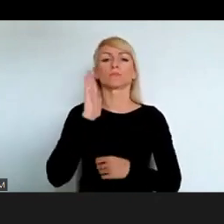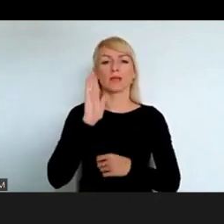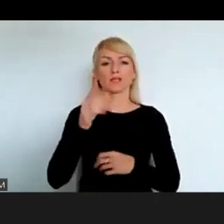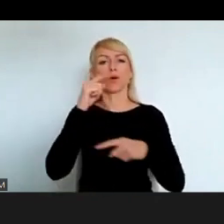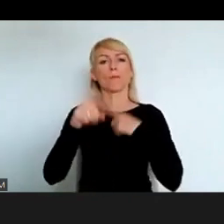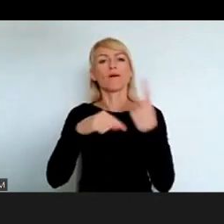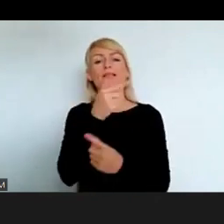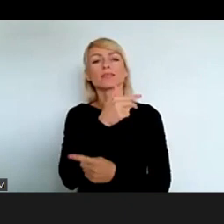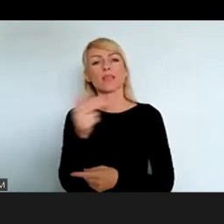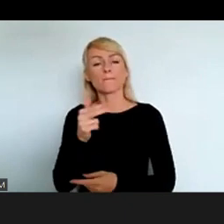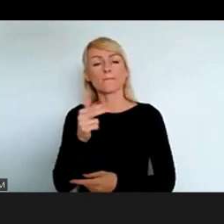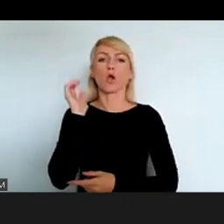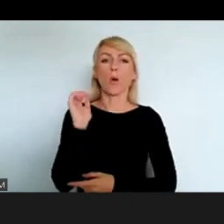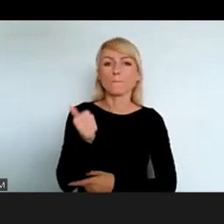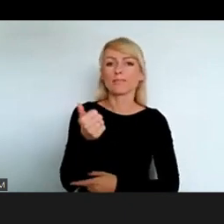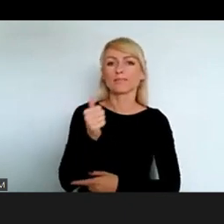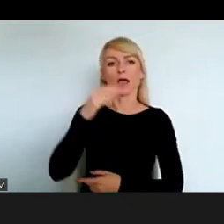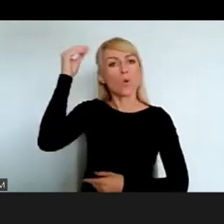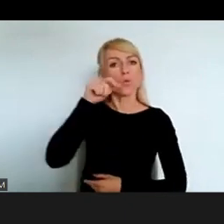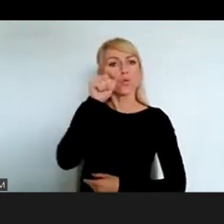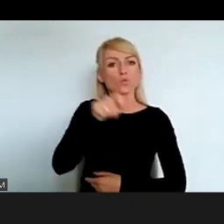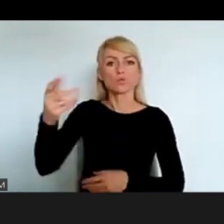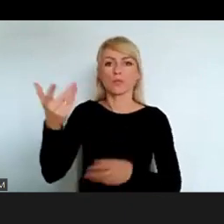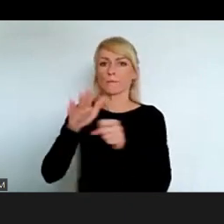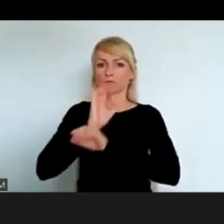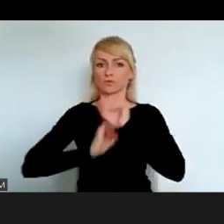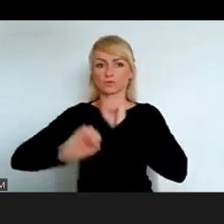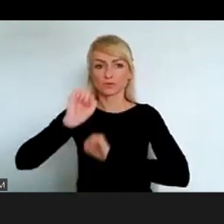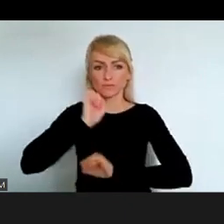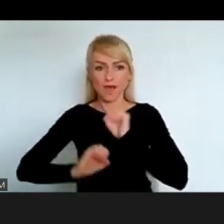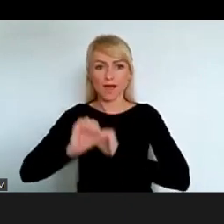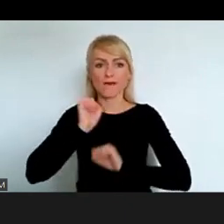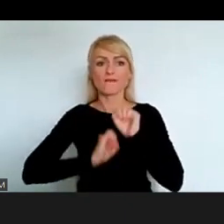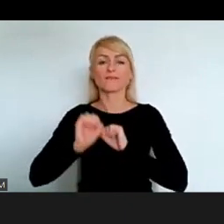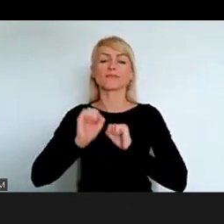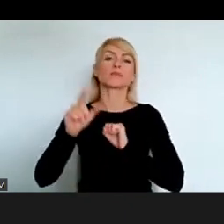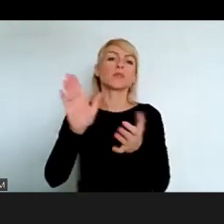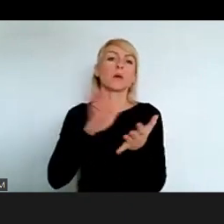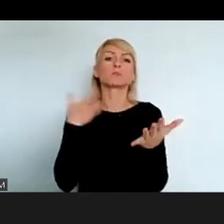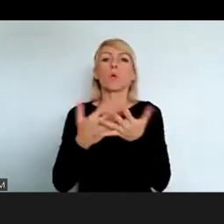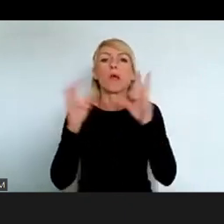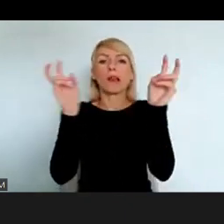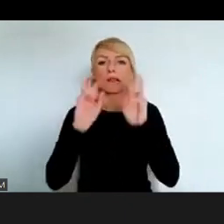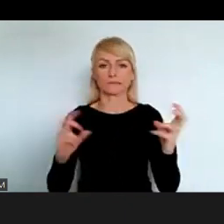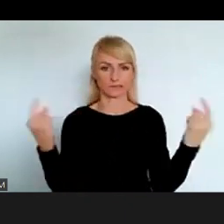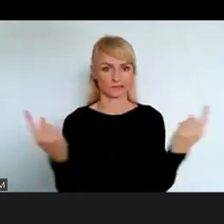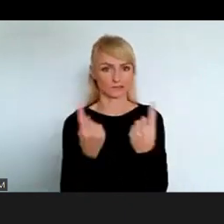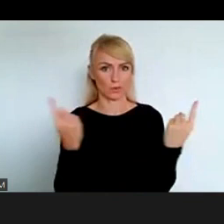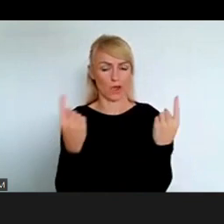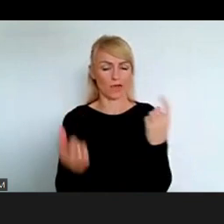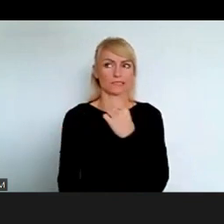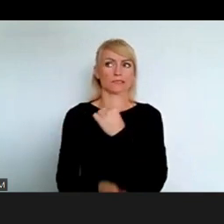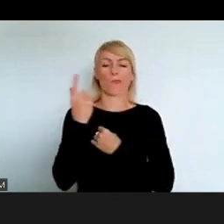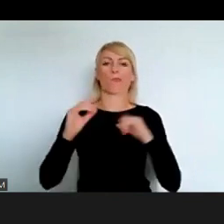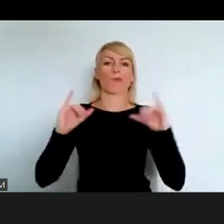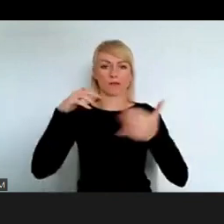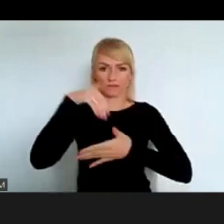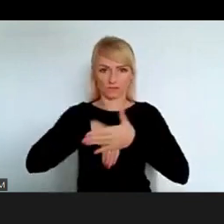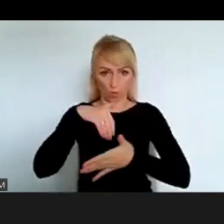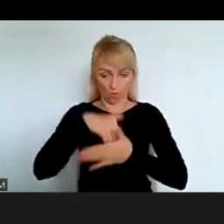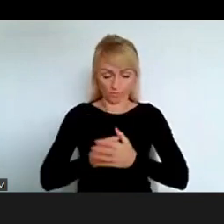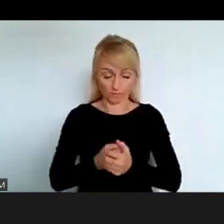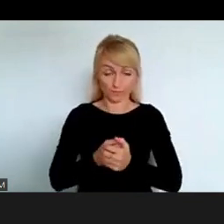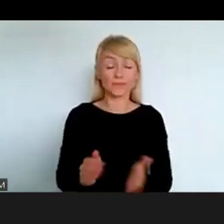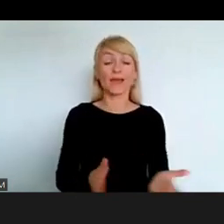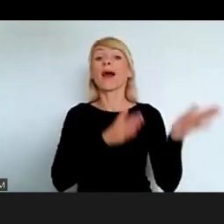kompetencjach uczniów z niepełnosprawnościami w zakresie sytuacji kryzysowych. I jako ostatni